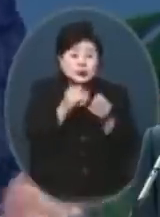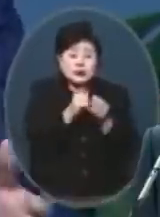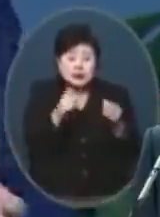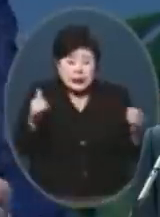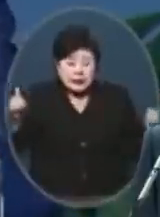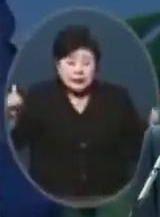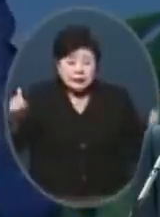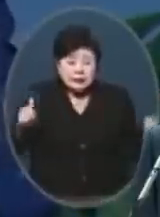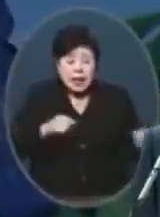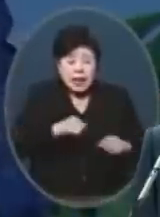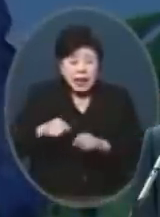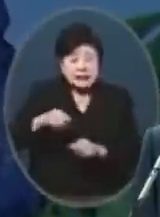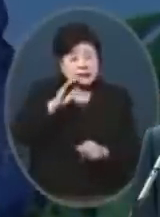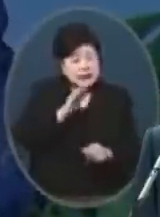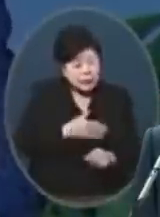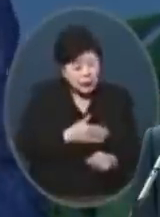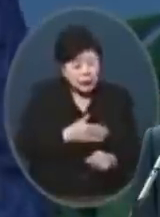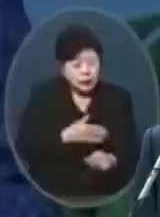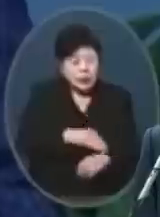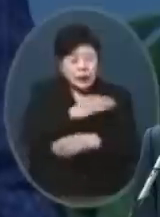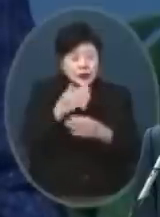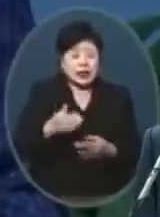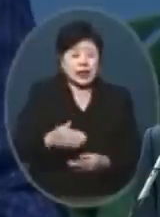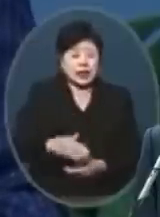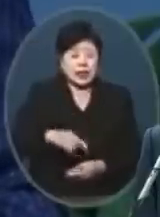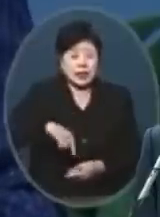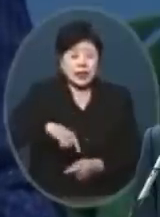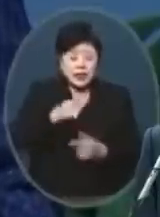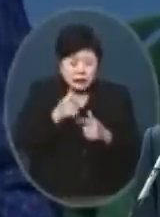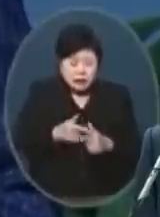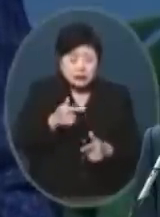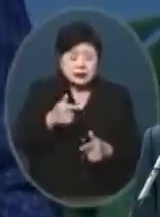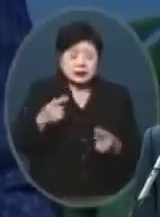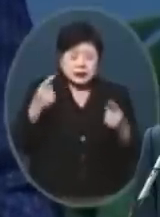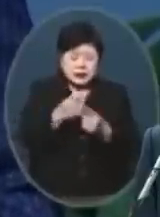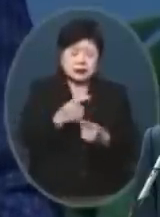사람의 행위 잘못을 다 자기 것으로